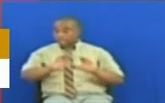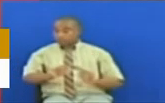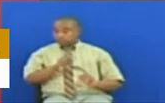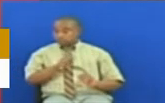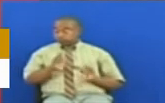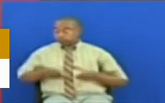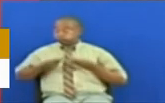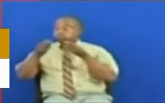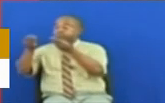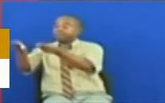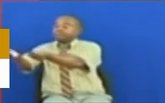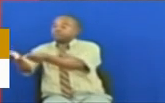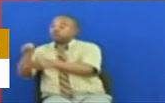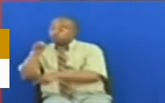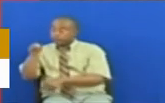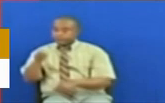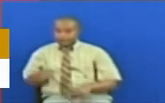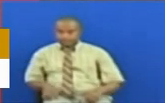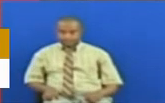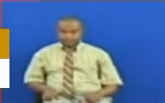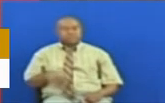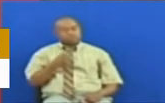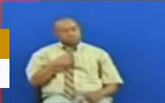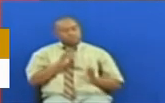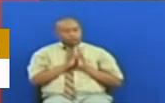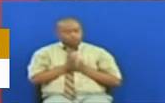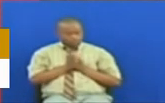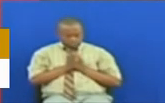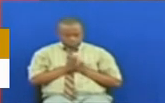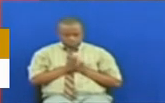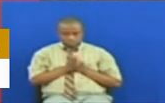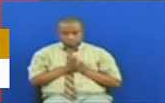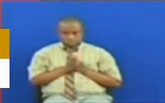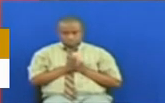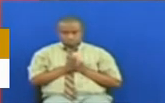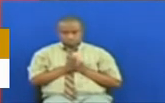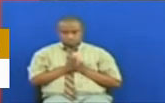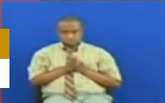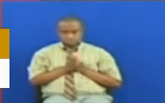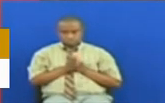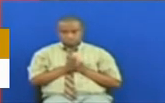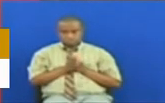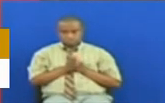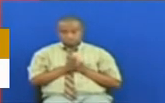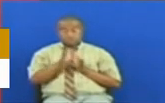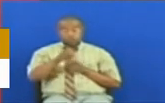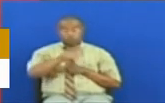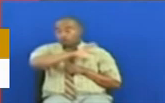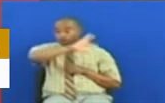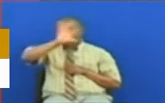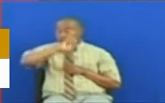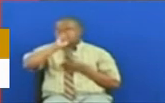ikaletwa kwako pale. Mimi ningeomba sana wahusika wote wairejee ile